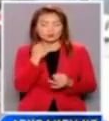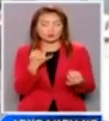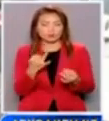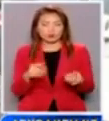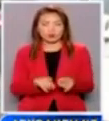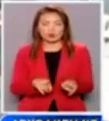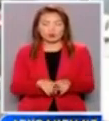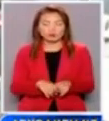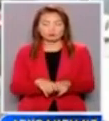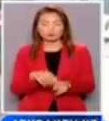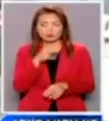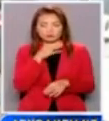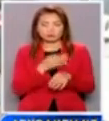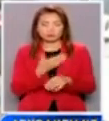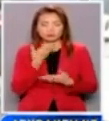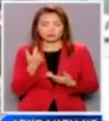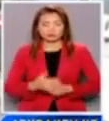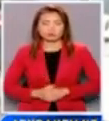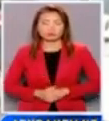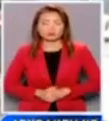едім, телефон көтермеді.